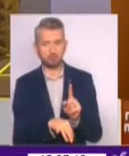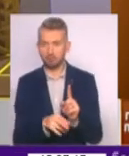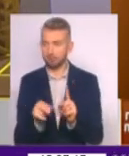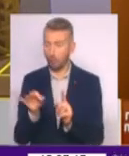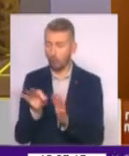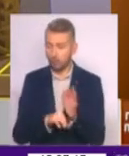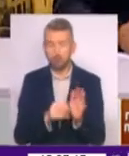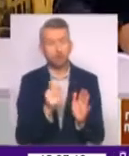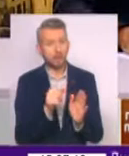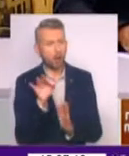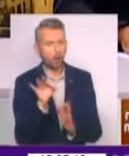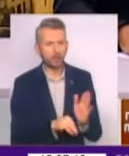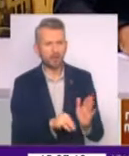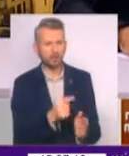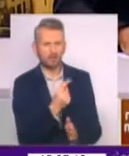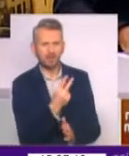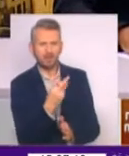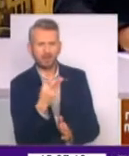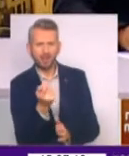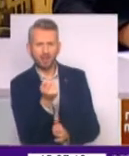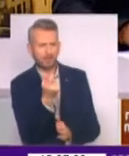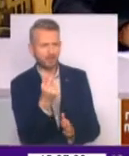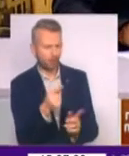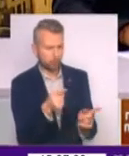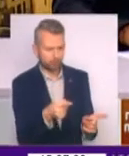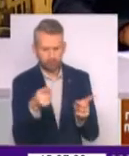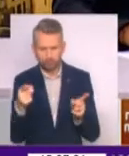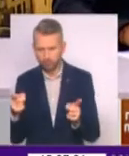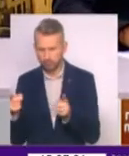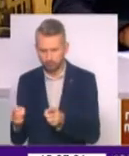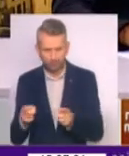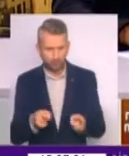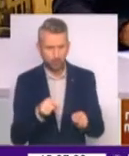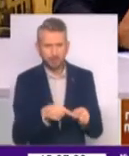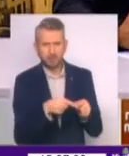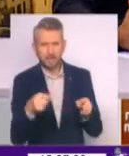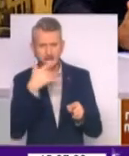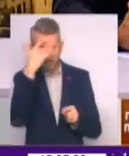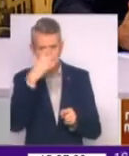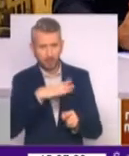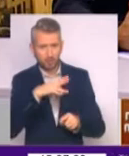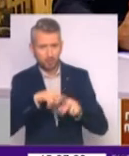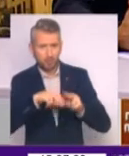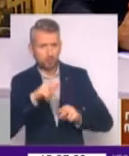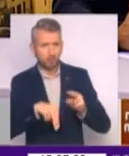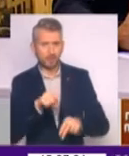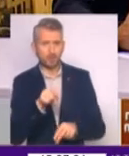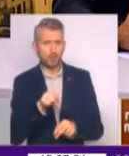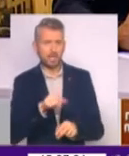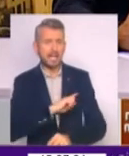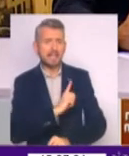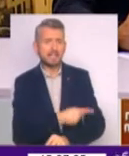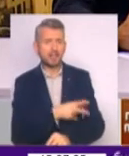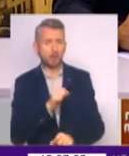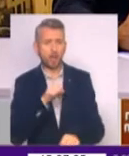Ті нечисленні маленькі шматочки, які з'явились протягом цього літа, та вони суттєво на стан